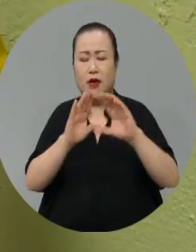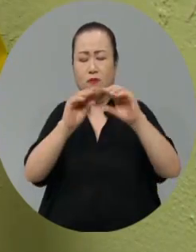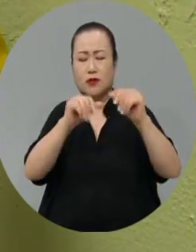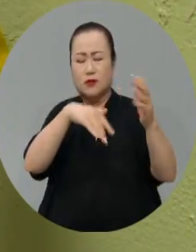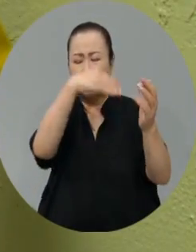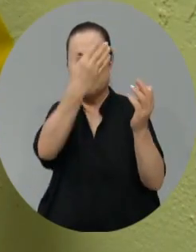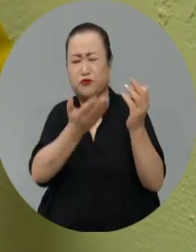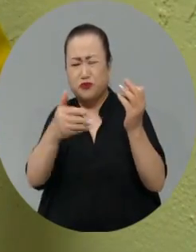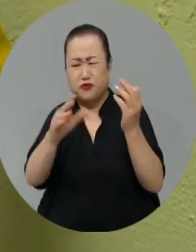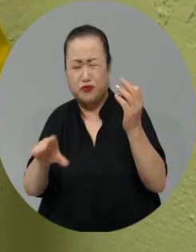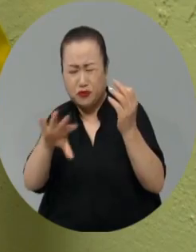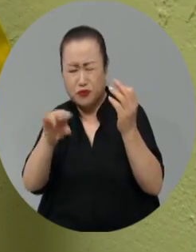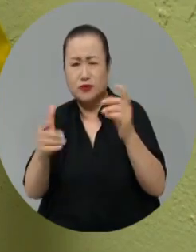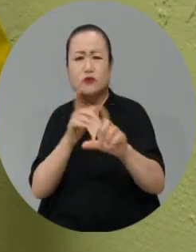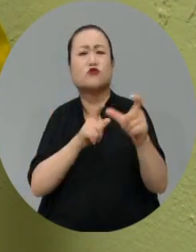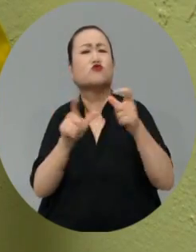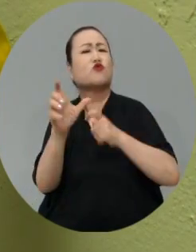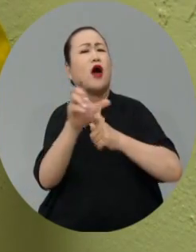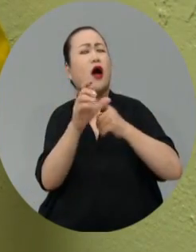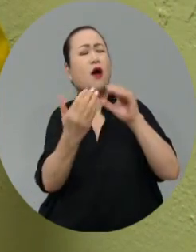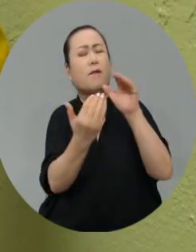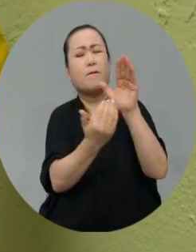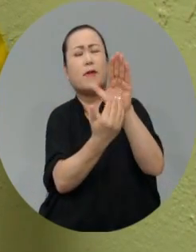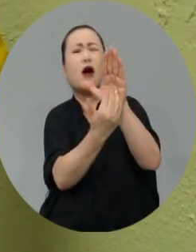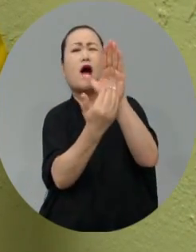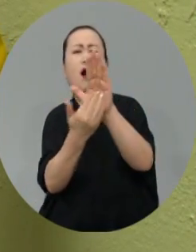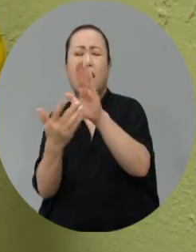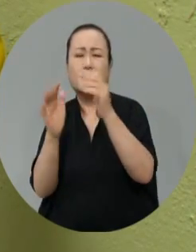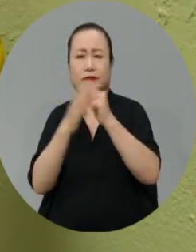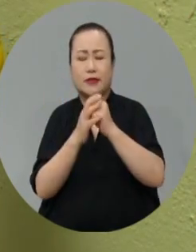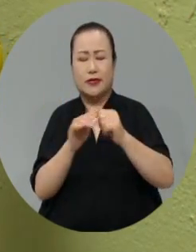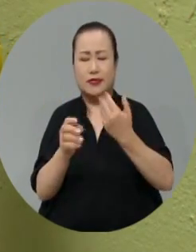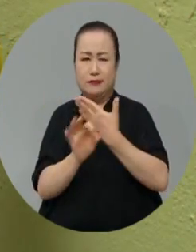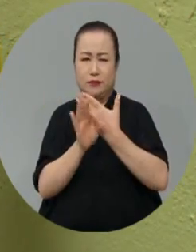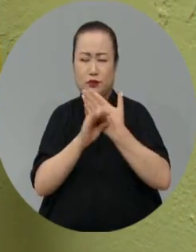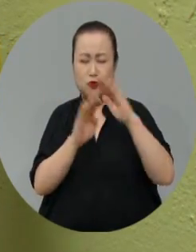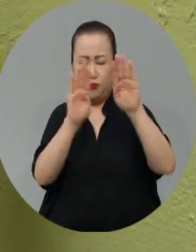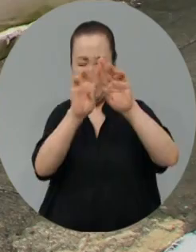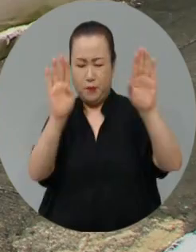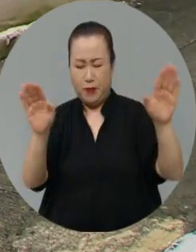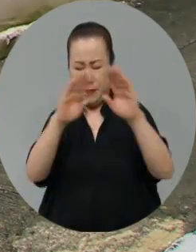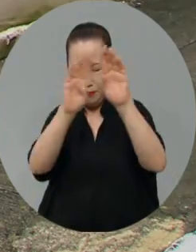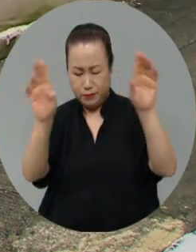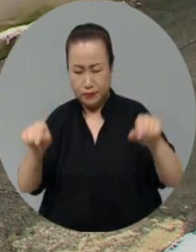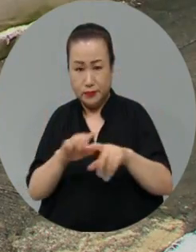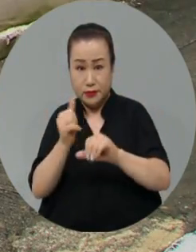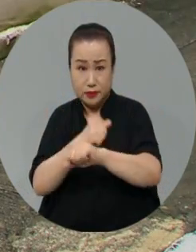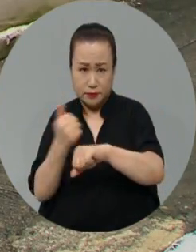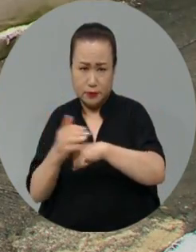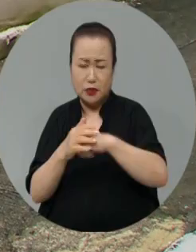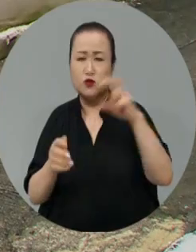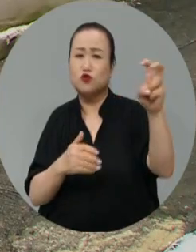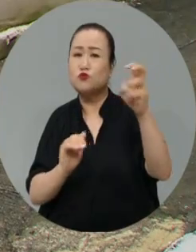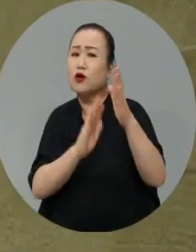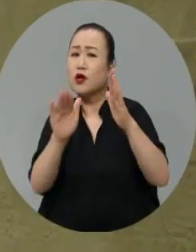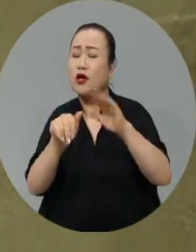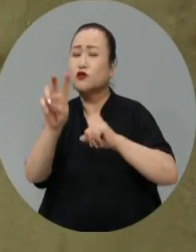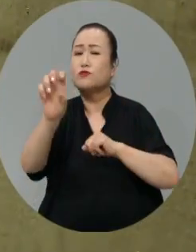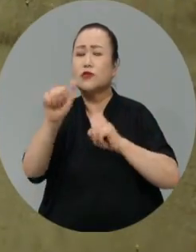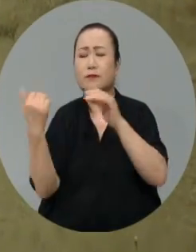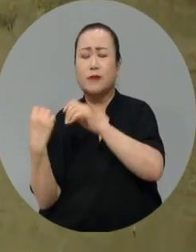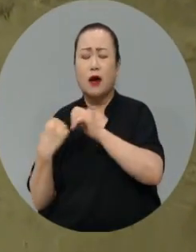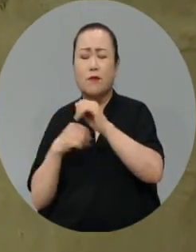이렇게 흘러내리면서 추가 붕괴를 막기 위해 방사포를 임시 조치해놓은 상황입니다. 20가구 주민